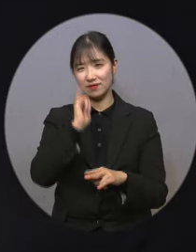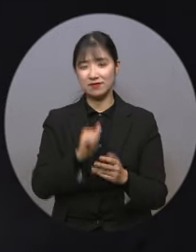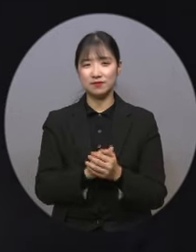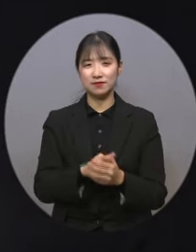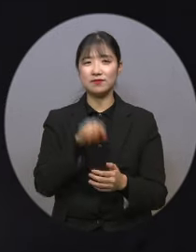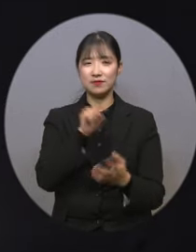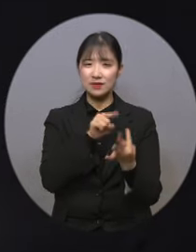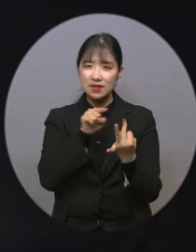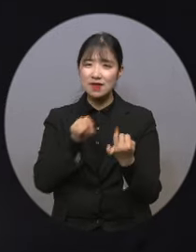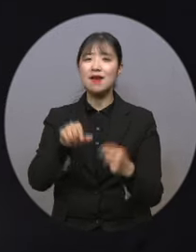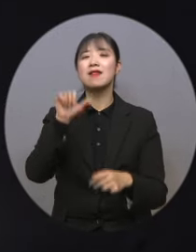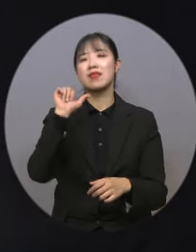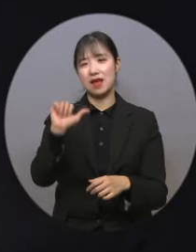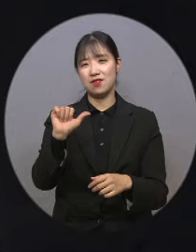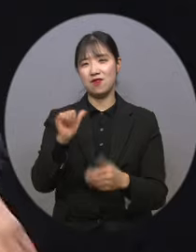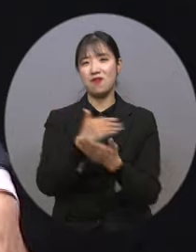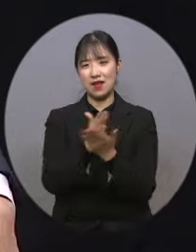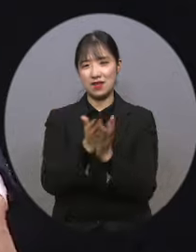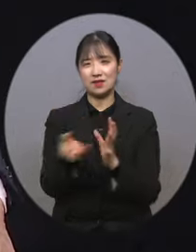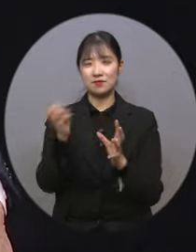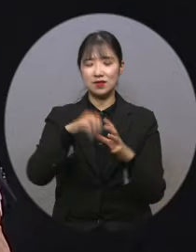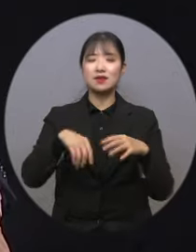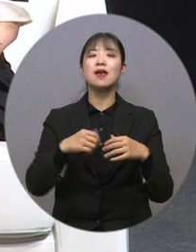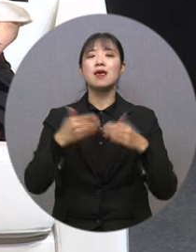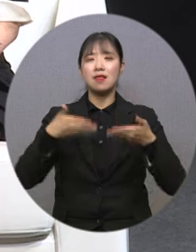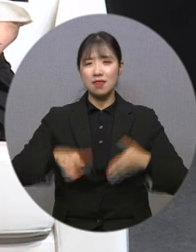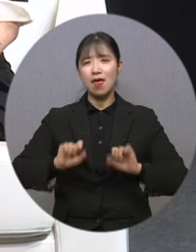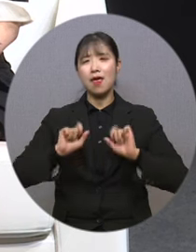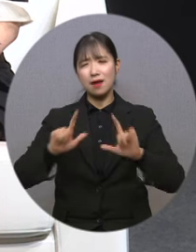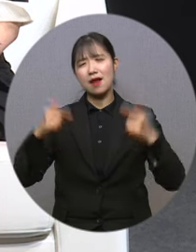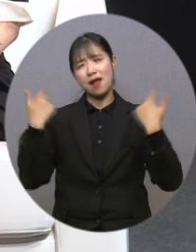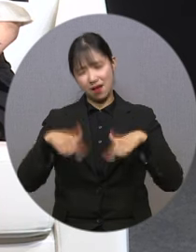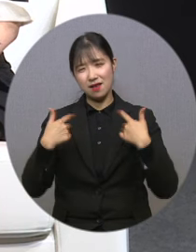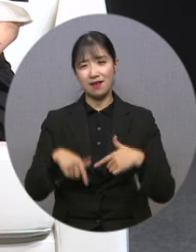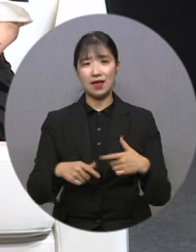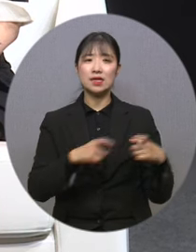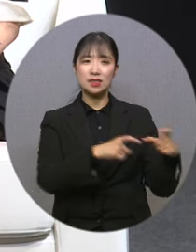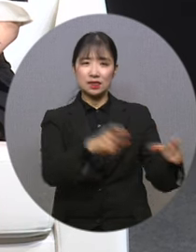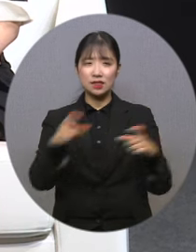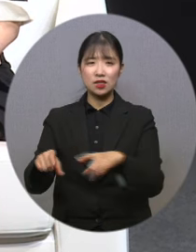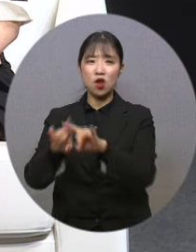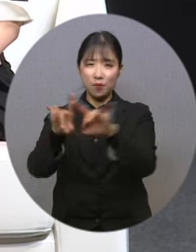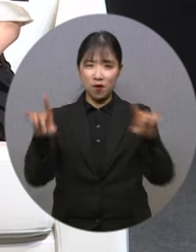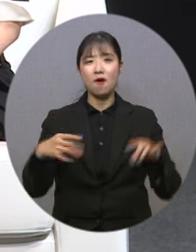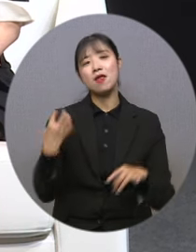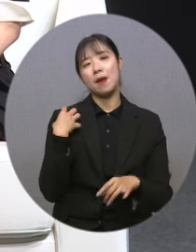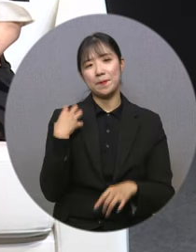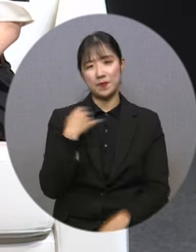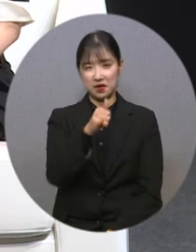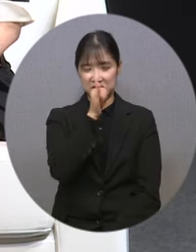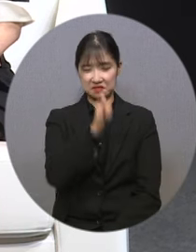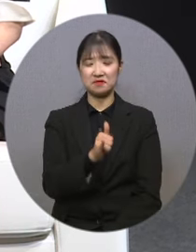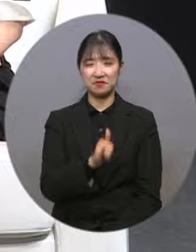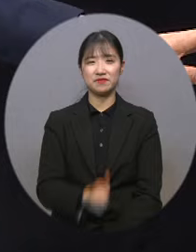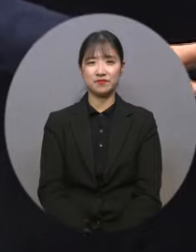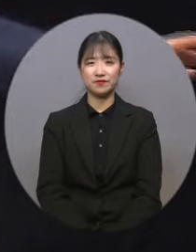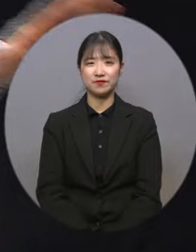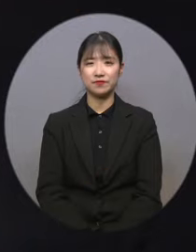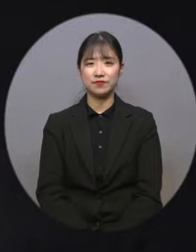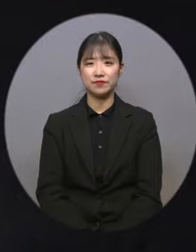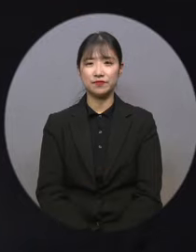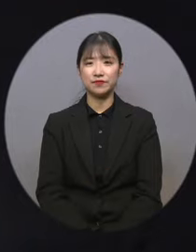5가지의 박스가 색이 날마다 옵니다 각 지역별로 그것이 담당이 되어 가지고 나갑니다 각 도별로